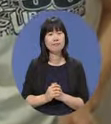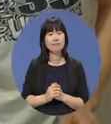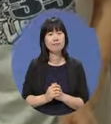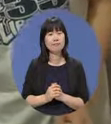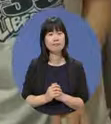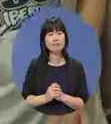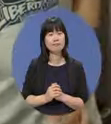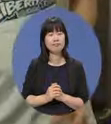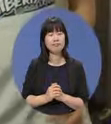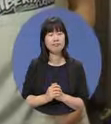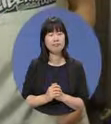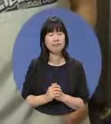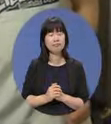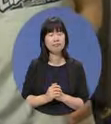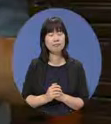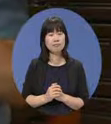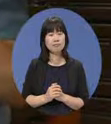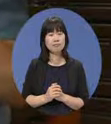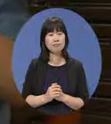너 이제 콩나물 안 해준다 너?